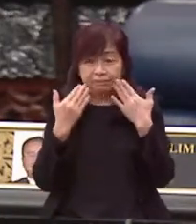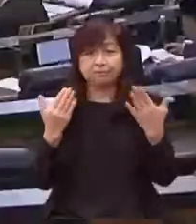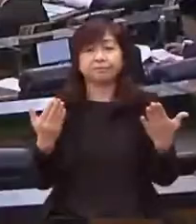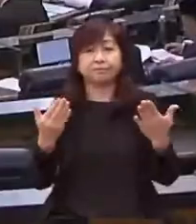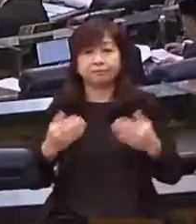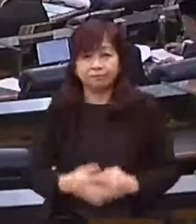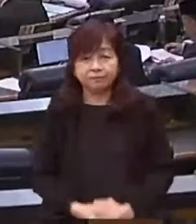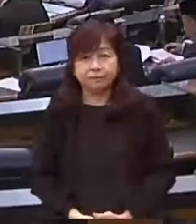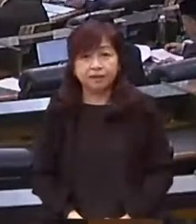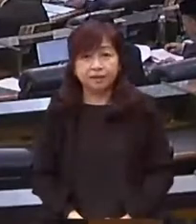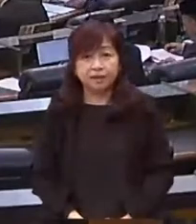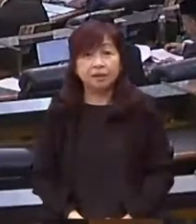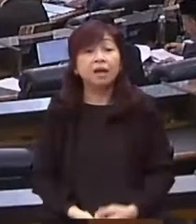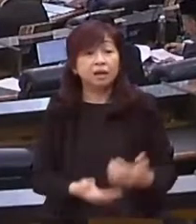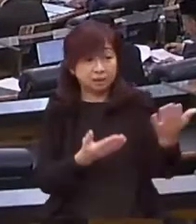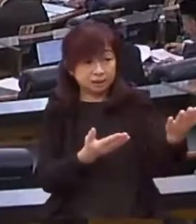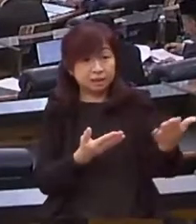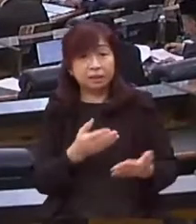kasih